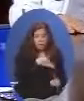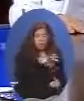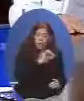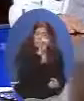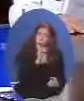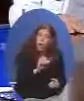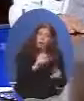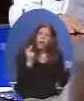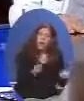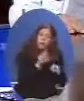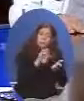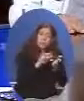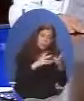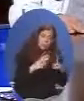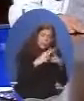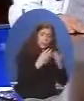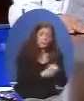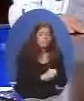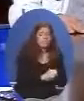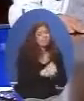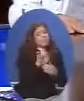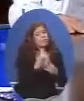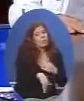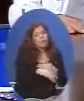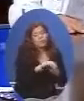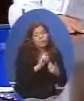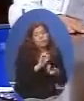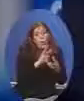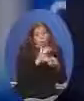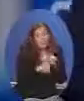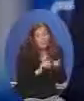לחפש מקום שבו הם ייפגשו. רבותיי, תם ולא נשלם, אבל תם זמננו, ואני רוצה רק לומר...